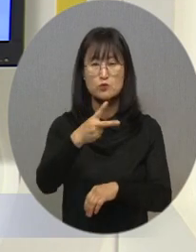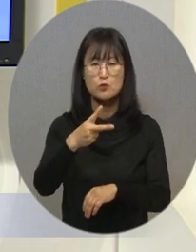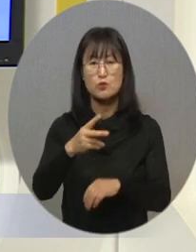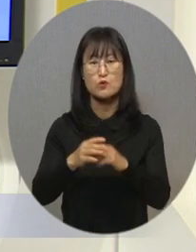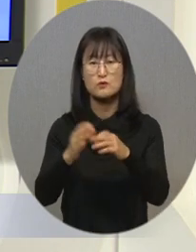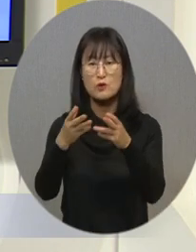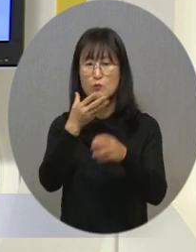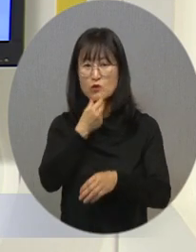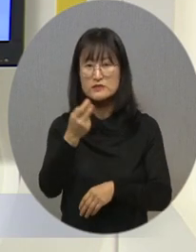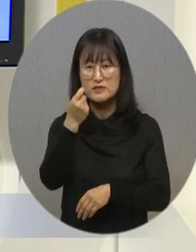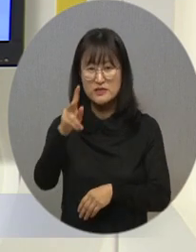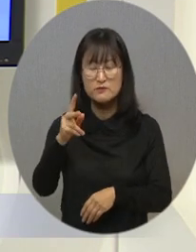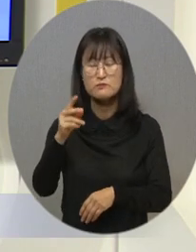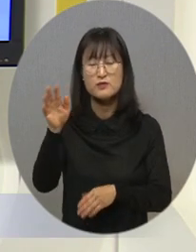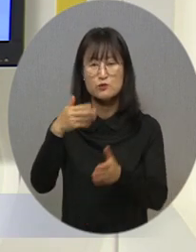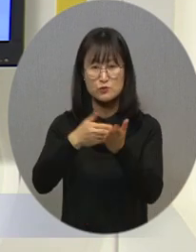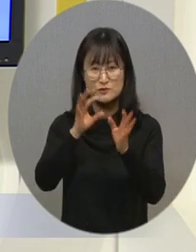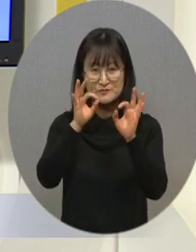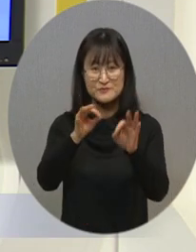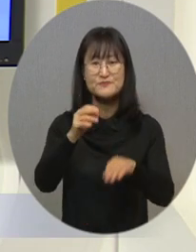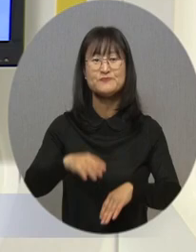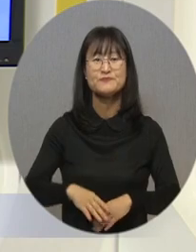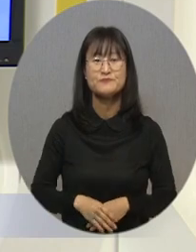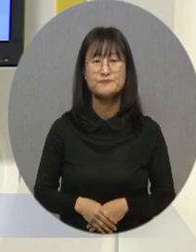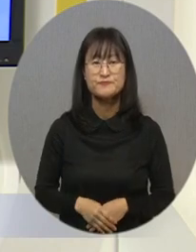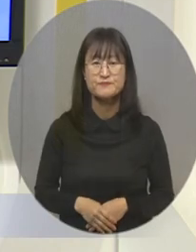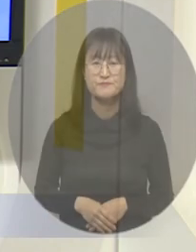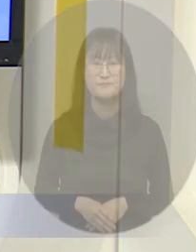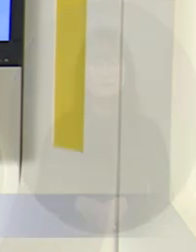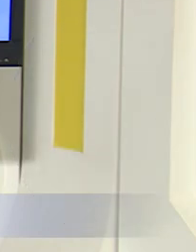홈페이지를 통해 확인할 수 있습니다